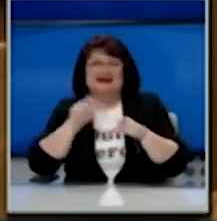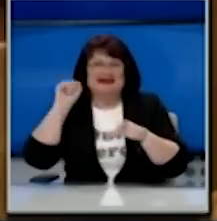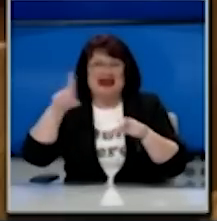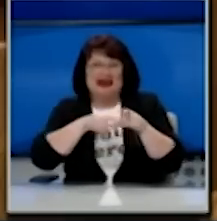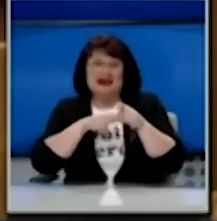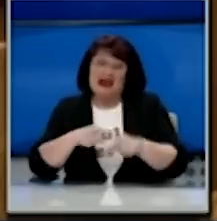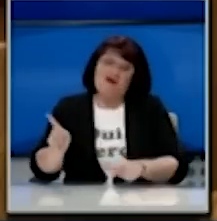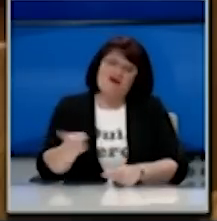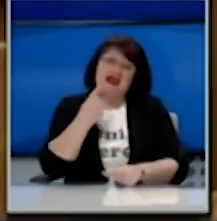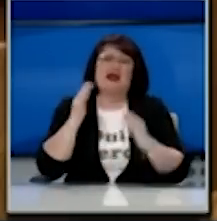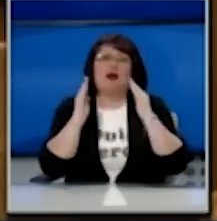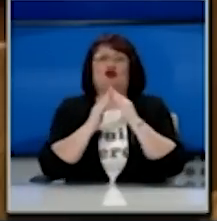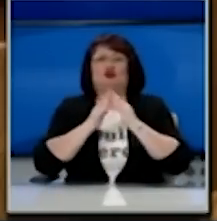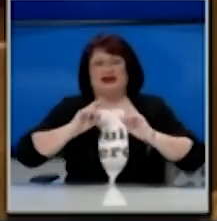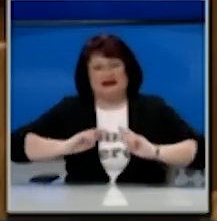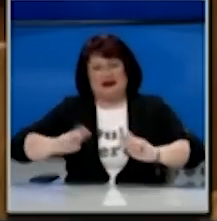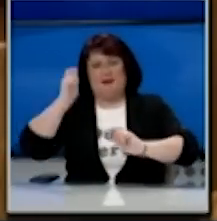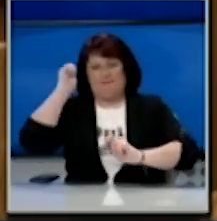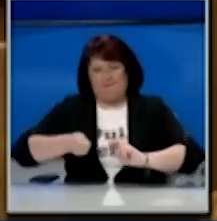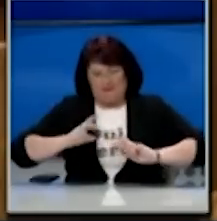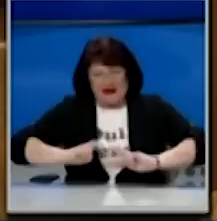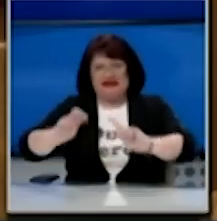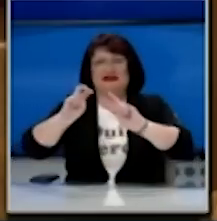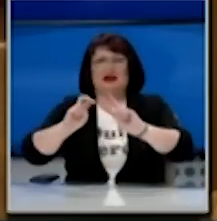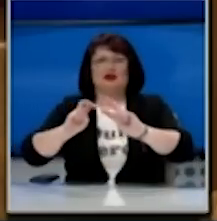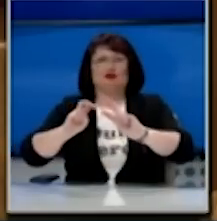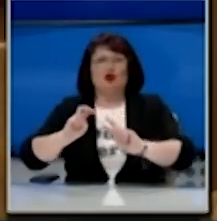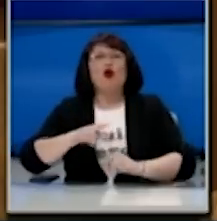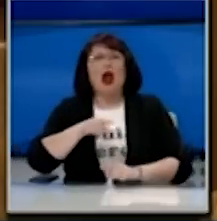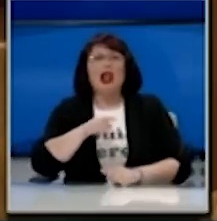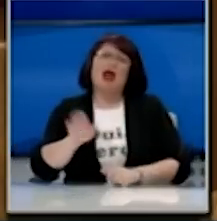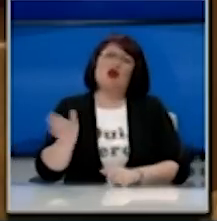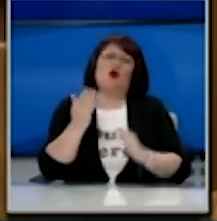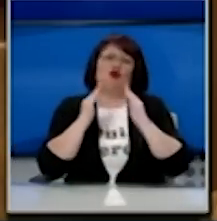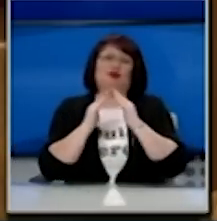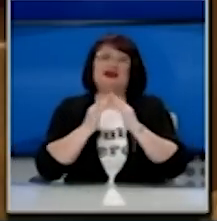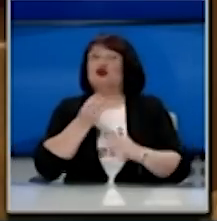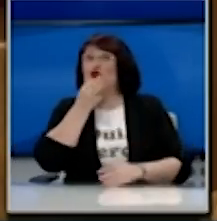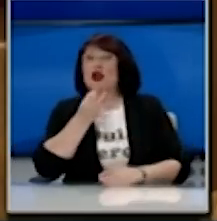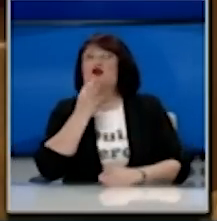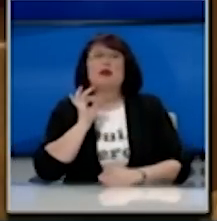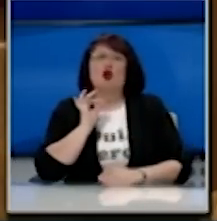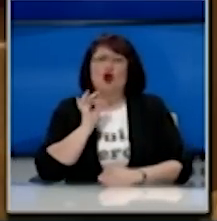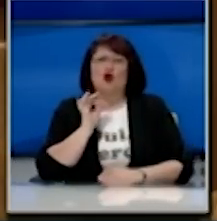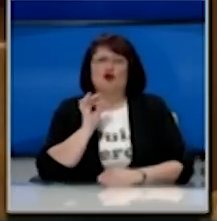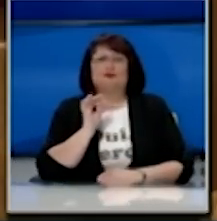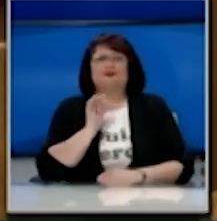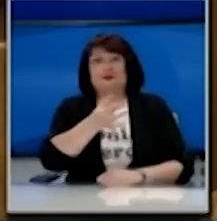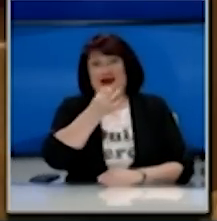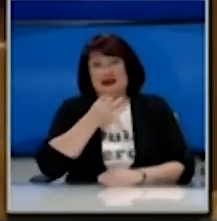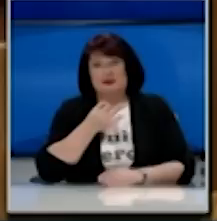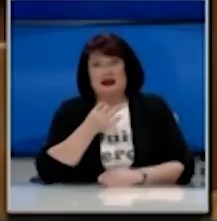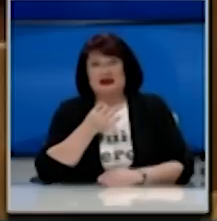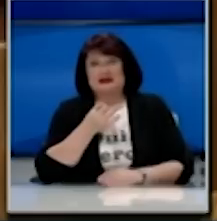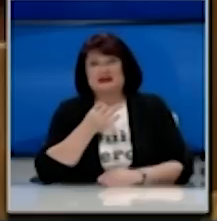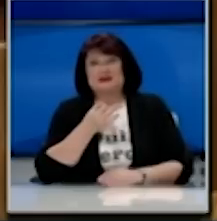του έβγαλε το σπίτι στον πληστηριασμό. Το επισημαίνω επειδή αναφερθήκατε μάλιστα και